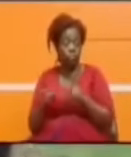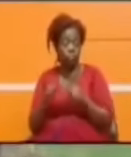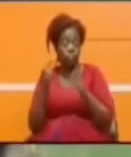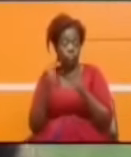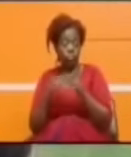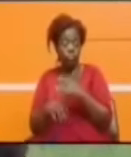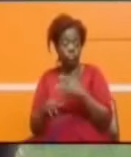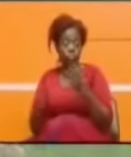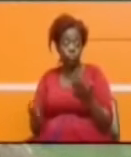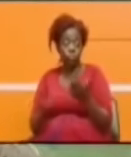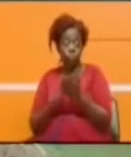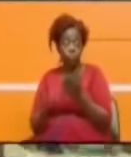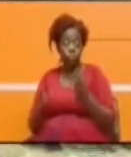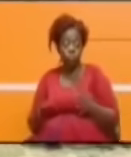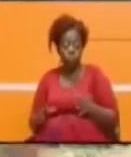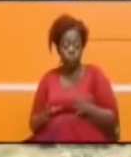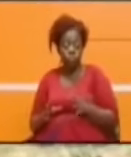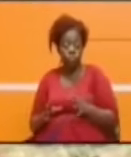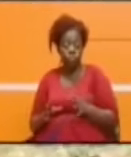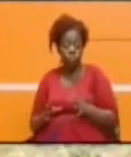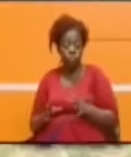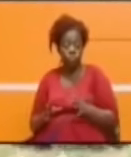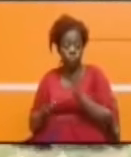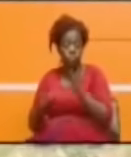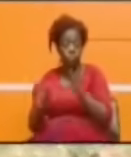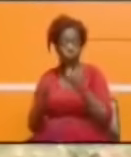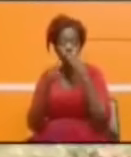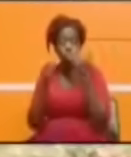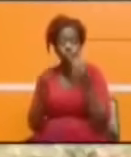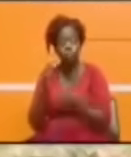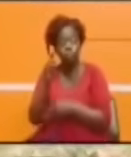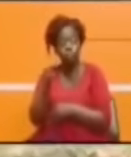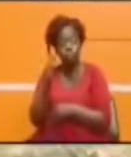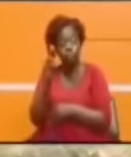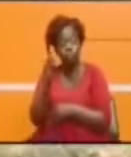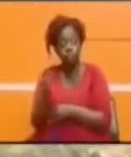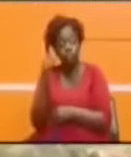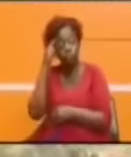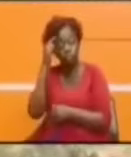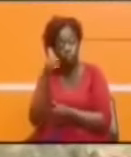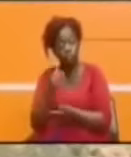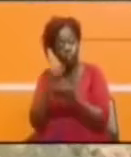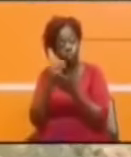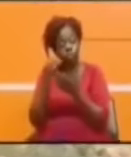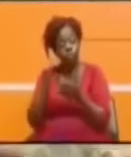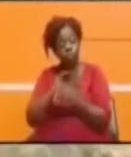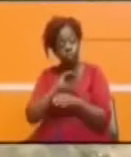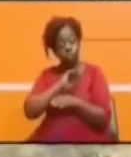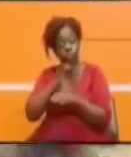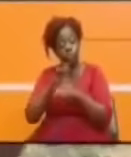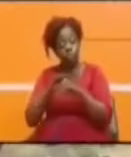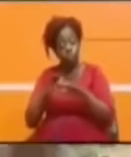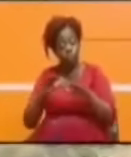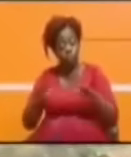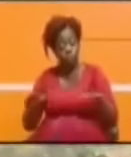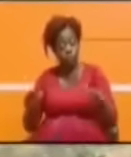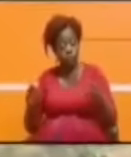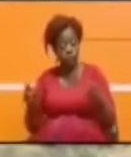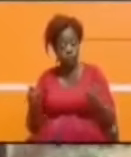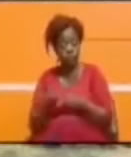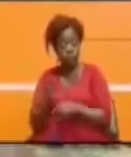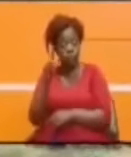nti yabibatwalako ku lyanyirya mmondo. Twebaza maama Nabbanja okutuyamba ku bibanja byaffe kuno ku poloti